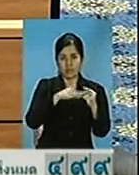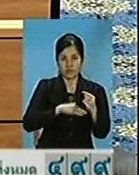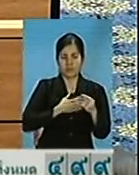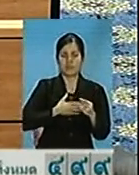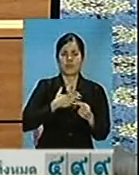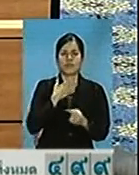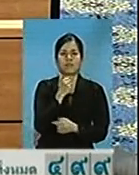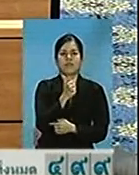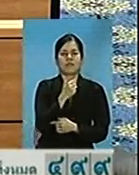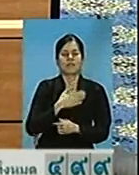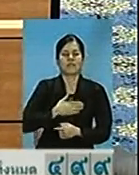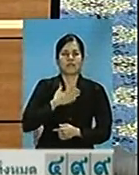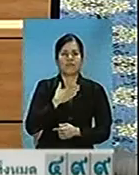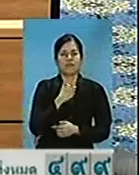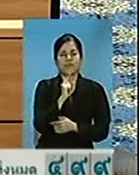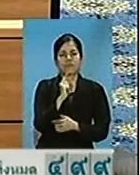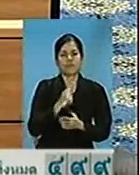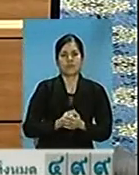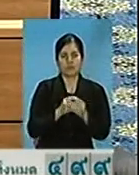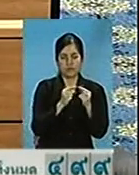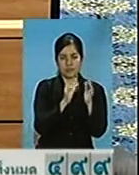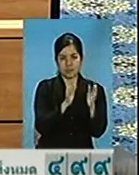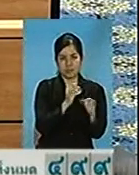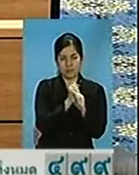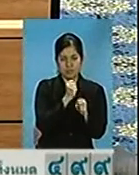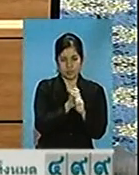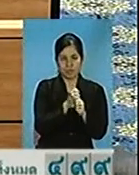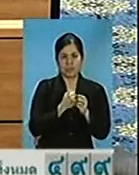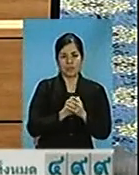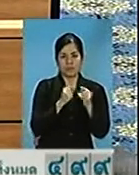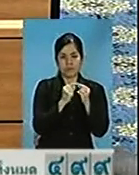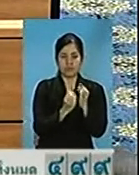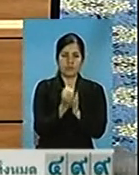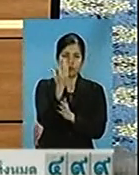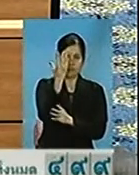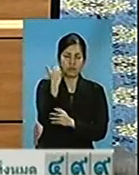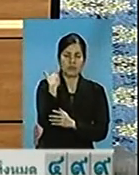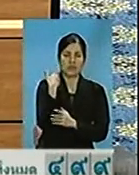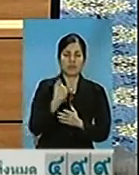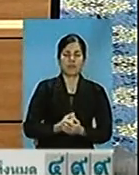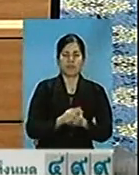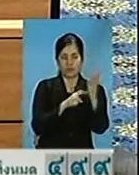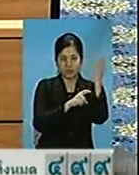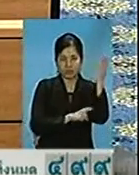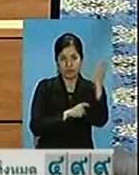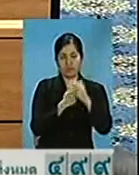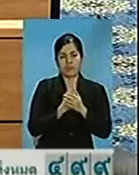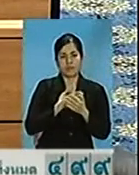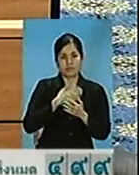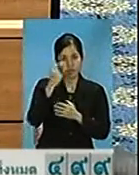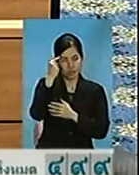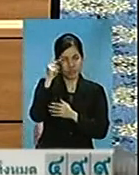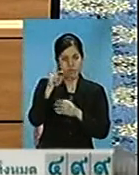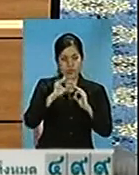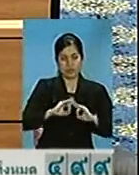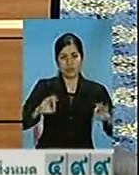ใส่ในผู้ประกอบกิจการยางที่เป็นผู้ค้ายางเราจะให้ความสำคัญระหว่างเกษตรกรกับพ่อค้